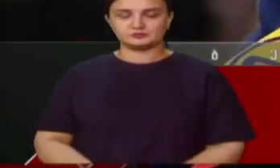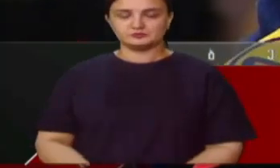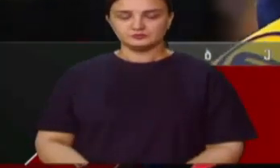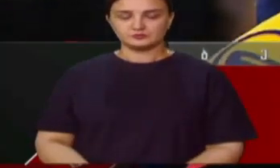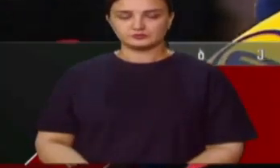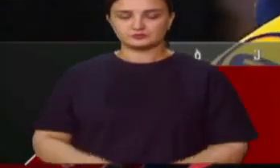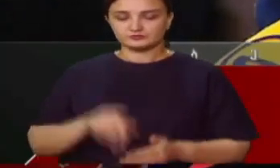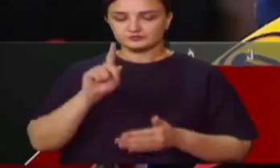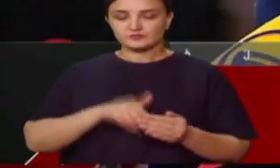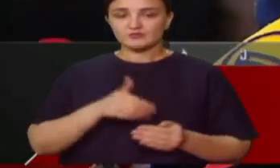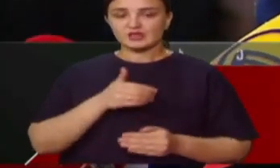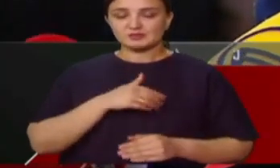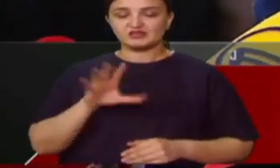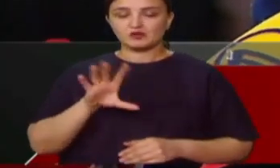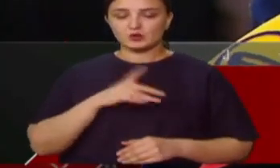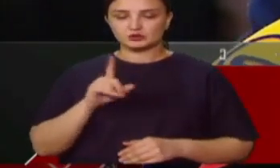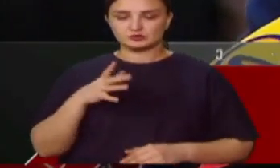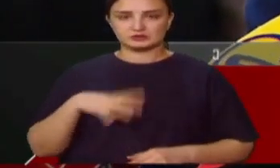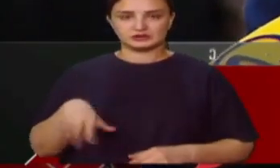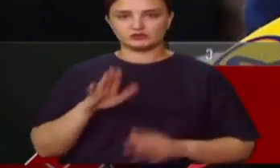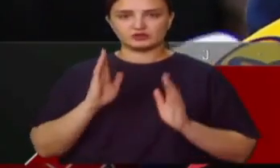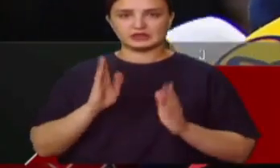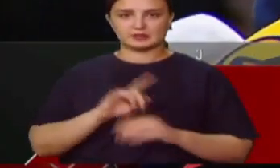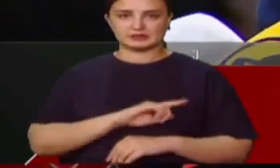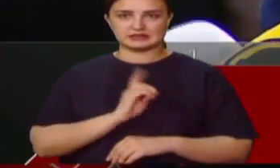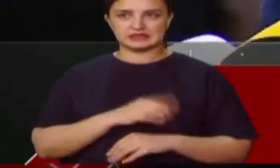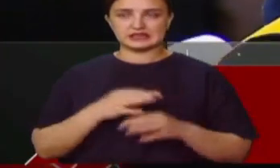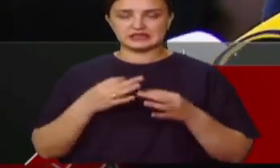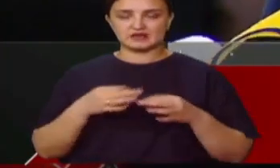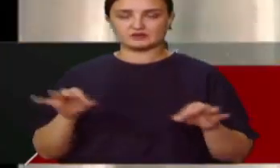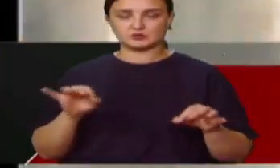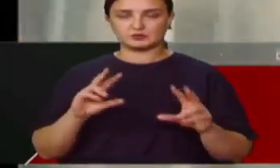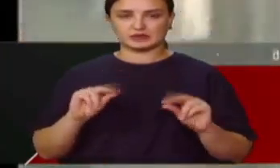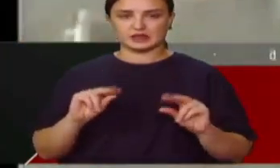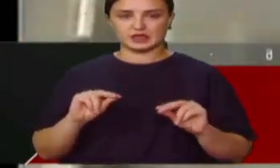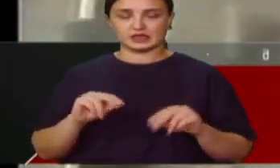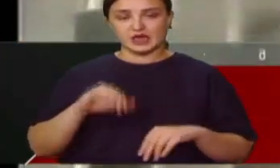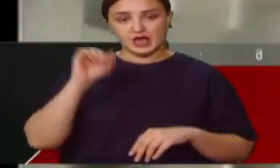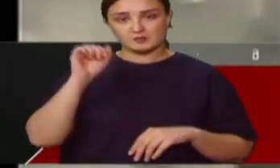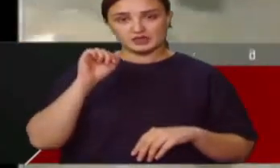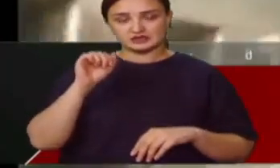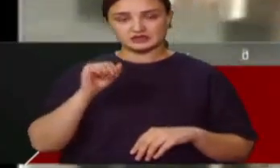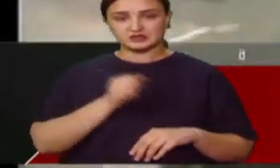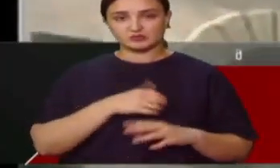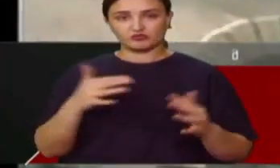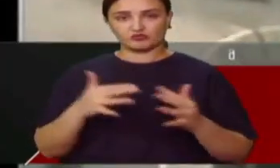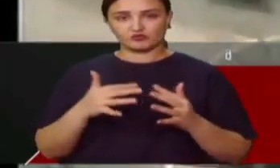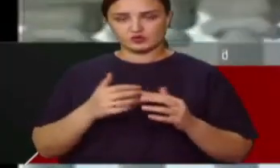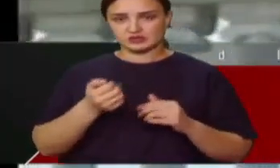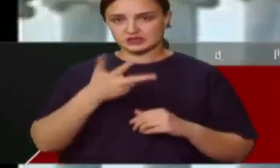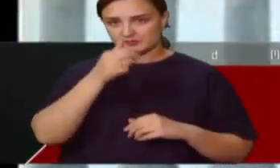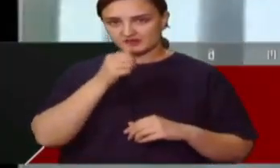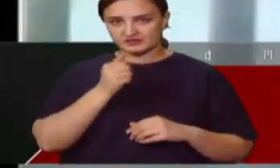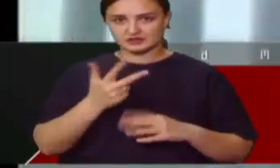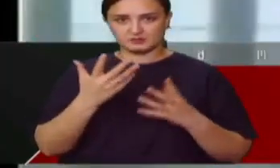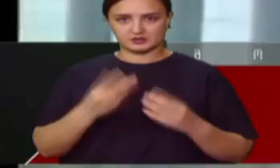და იმედი ვიქონიოთ იმისა, რომ ეს ქვეყანა იქნება ძლიერი, თავისუფალი და ლაღი. აფხაზეთში სამხედრო დაპირისპირება 13 თვესა და